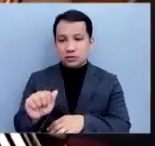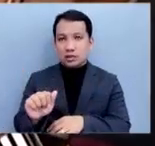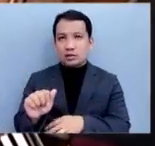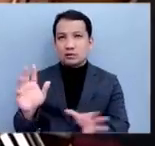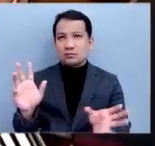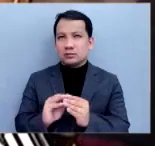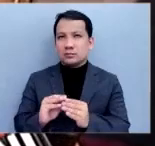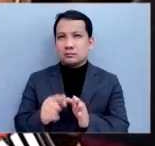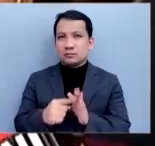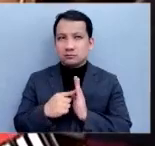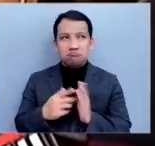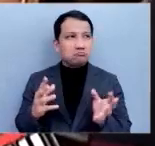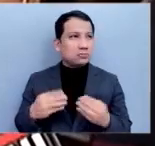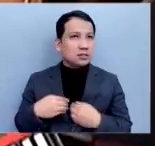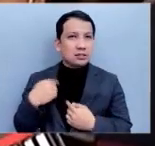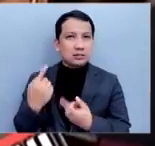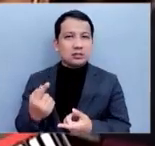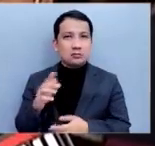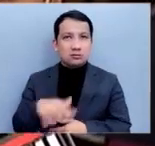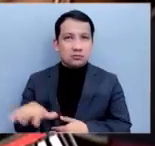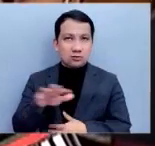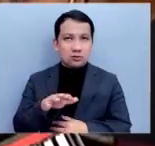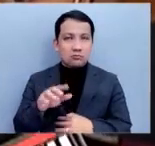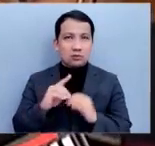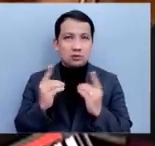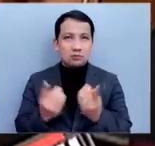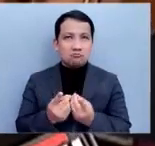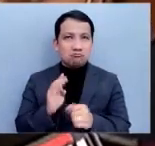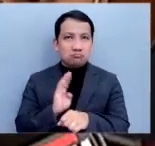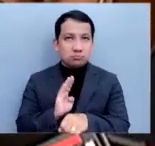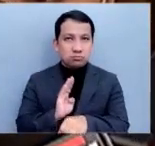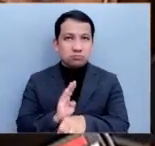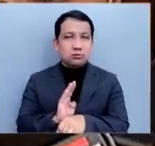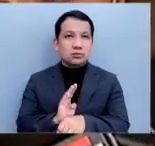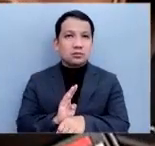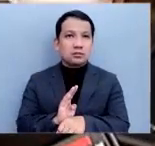received requests from all sectors, no? Business, cabinet